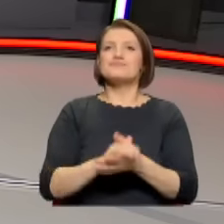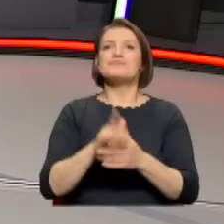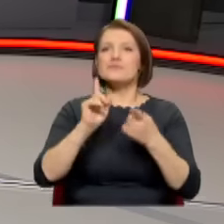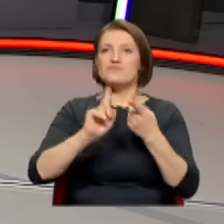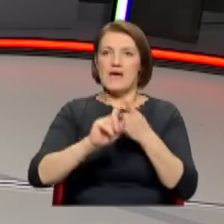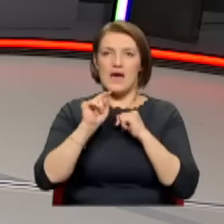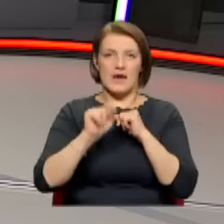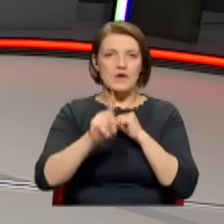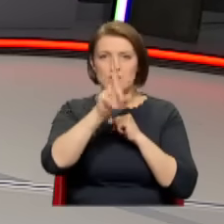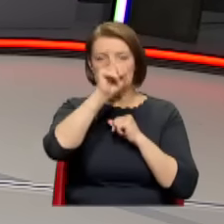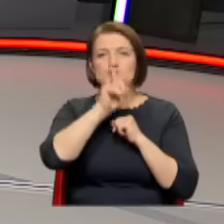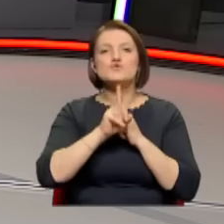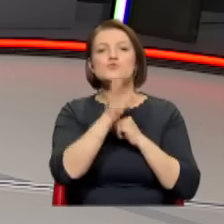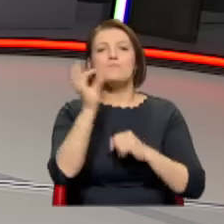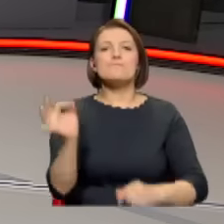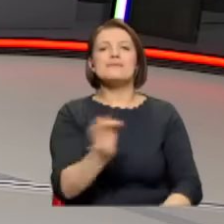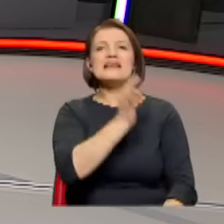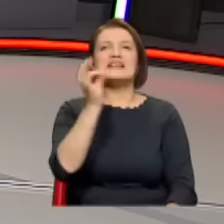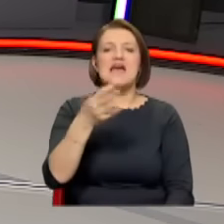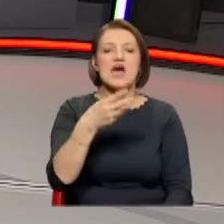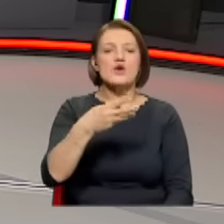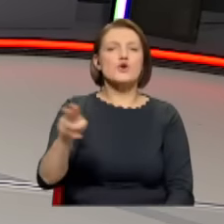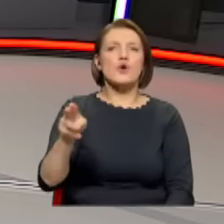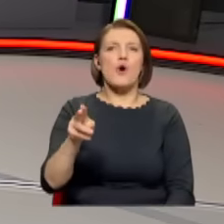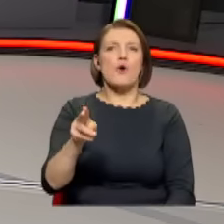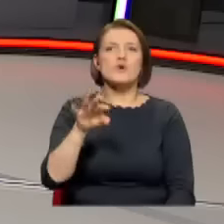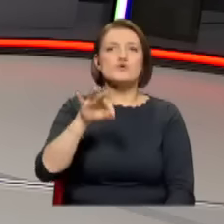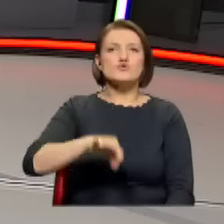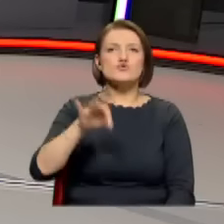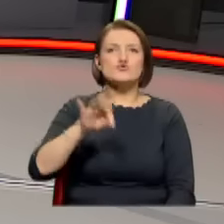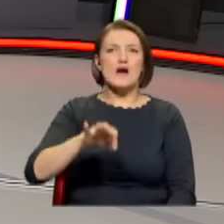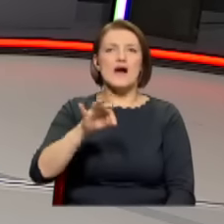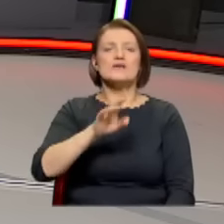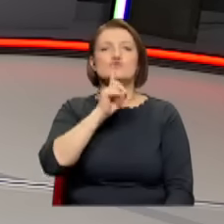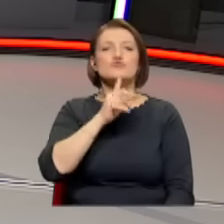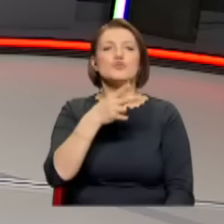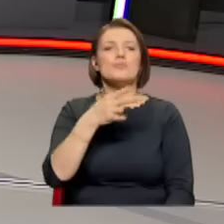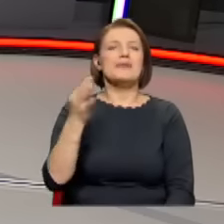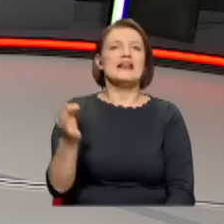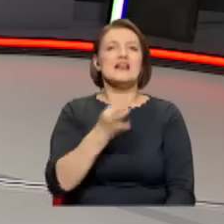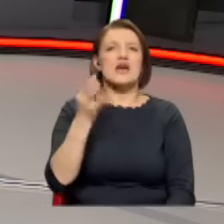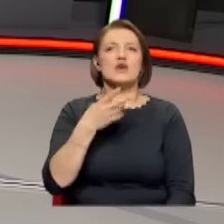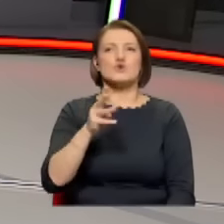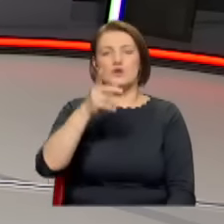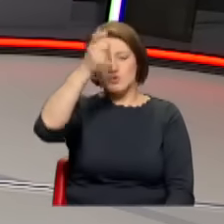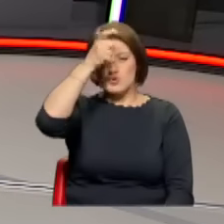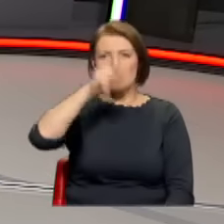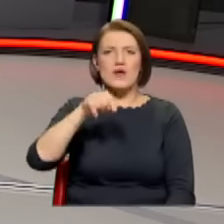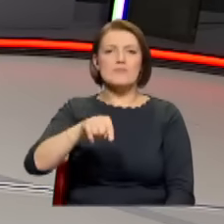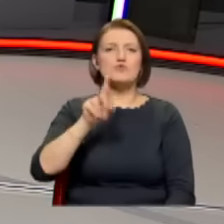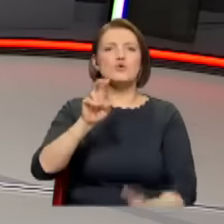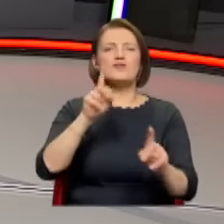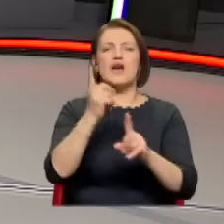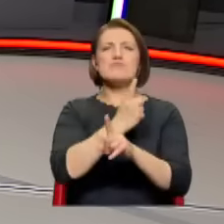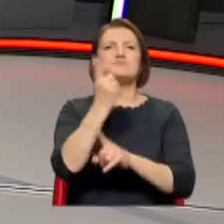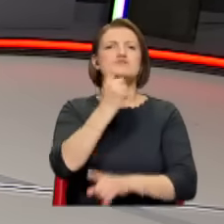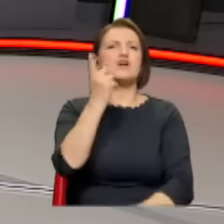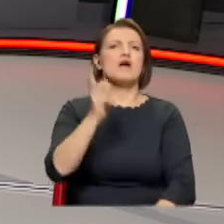Ve 100 milyar euroyu geçiyor şu andaki hacim. 100 milyar euroyu geçiyor. Türkiye bu konuda hiçbir şey yapmıyor.